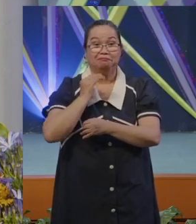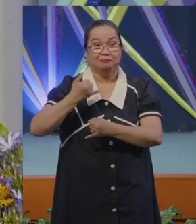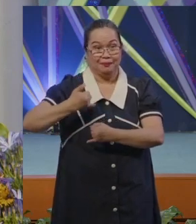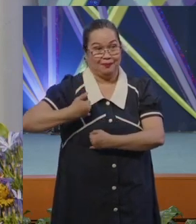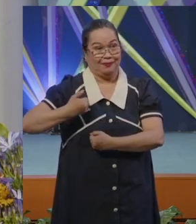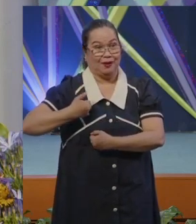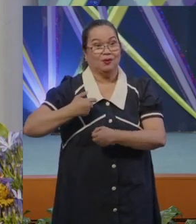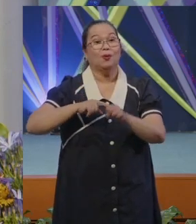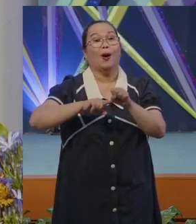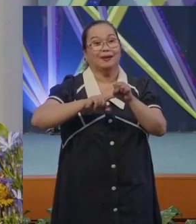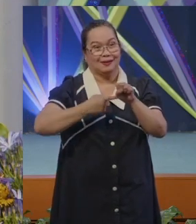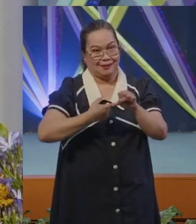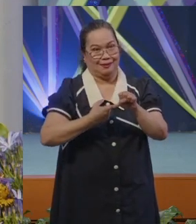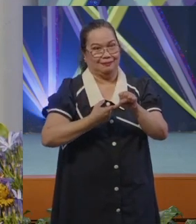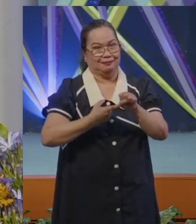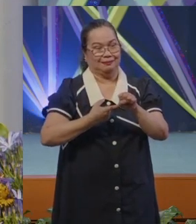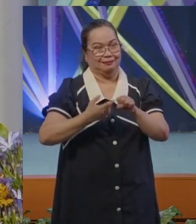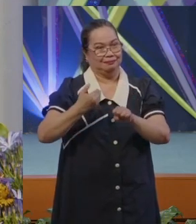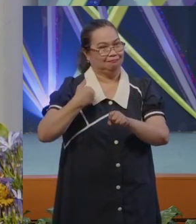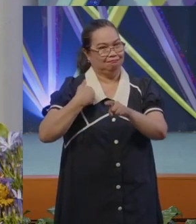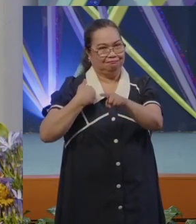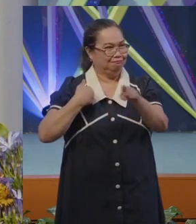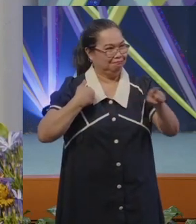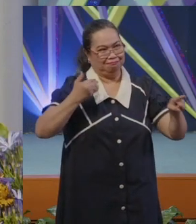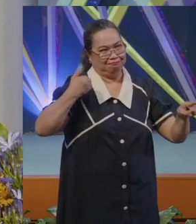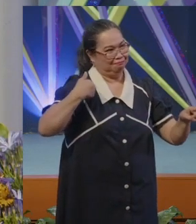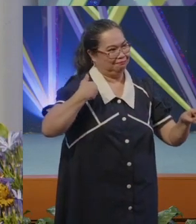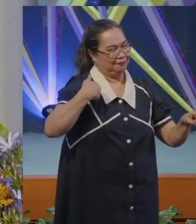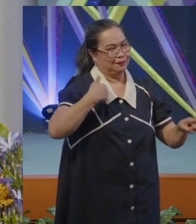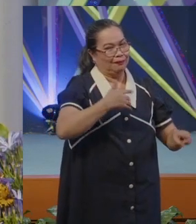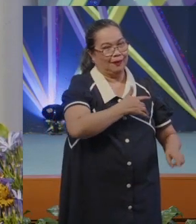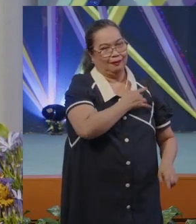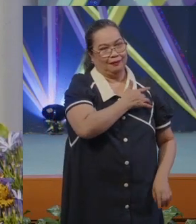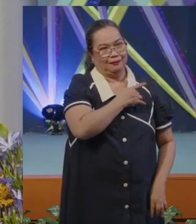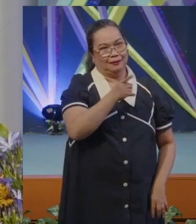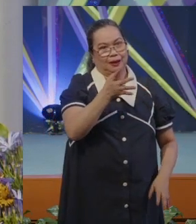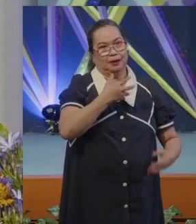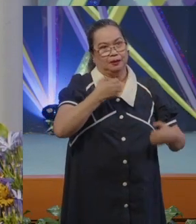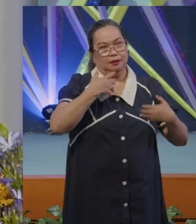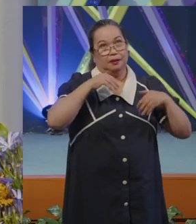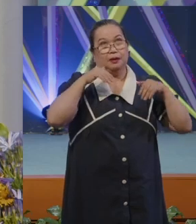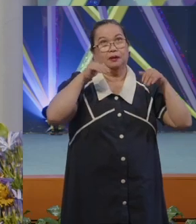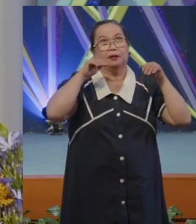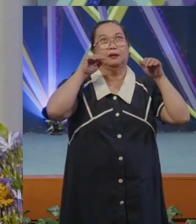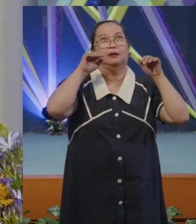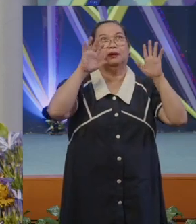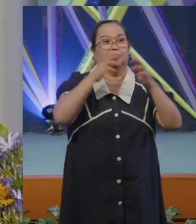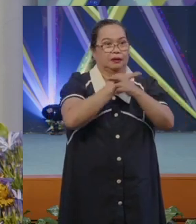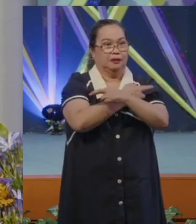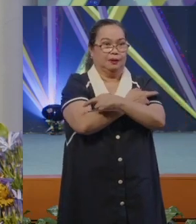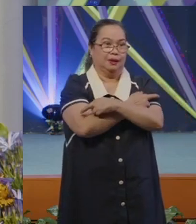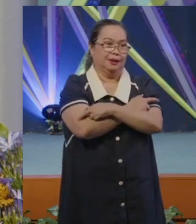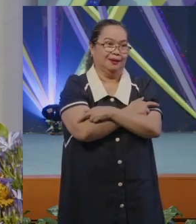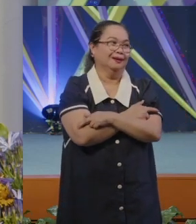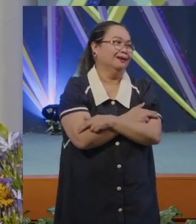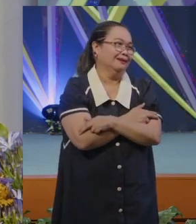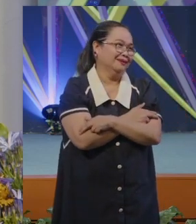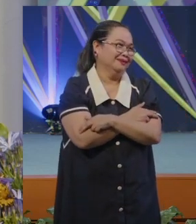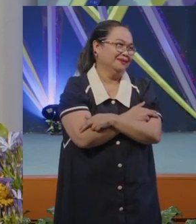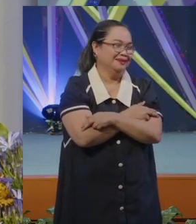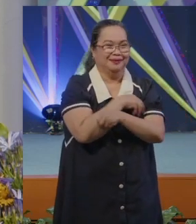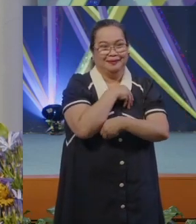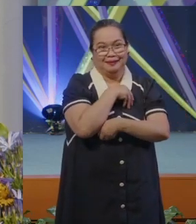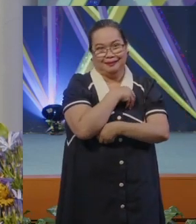Merong iba sa atin, wala pa sa ganung edad. Pero feeling natin, gusto na natin mag-retire. No?